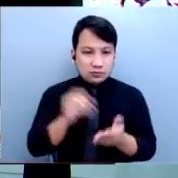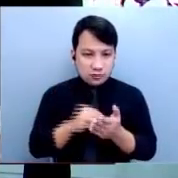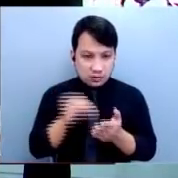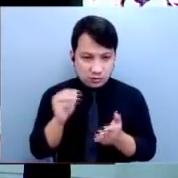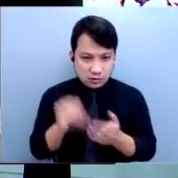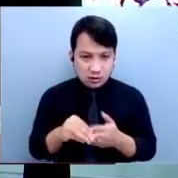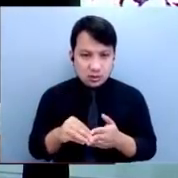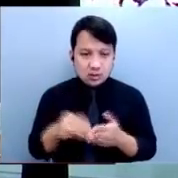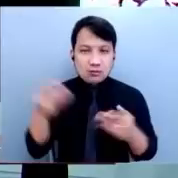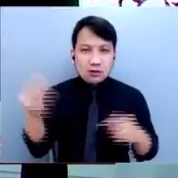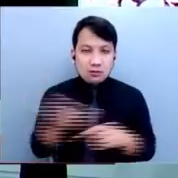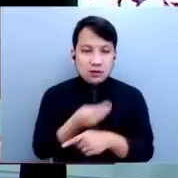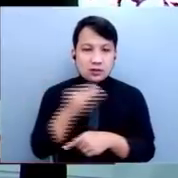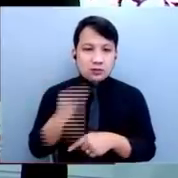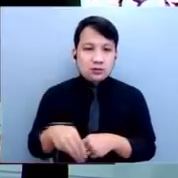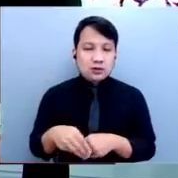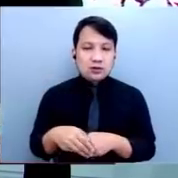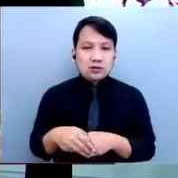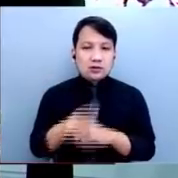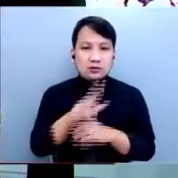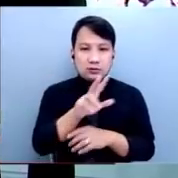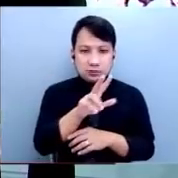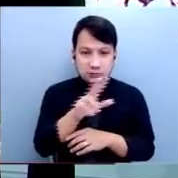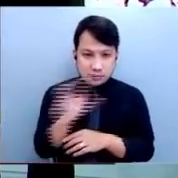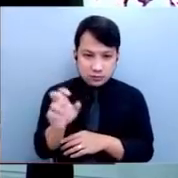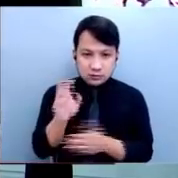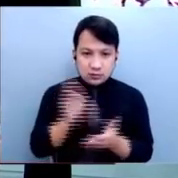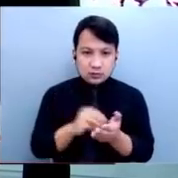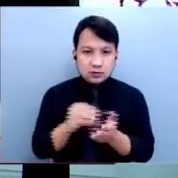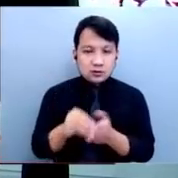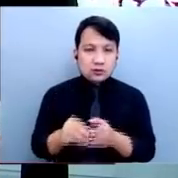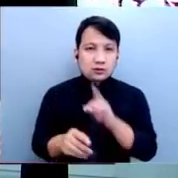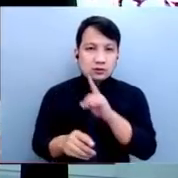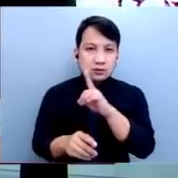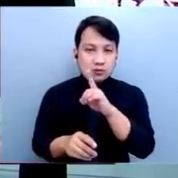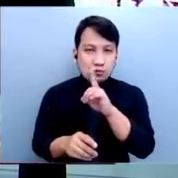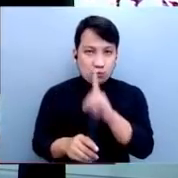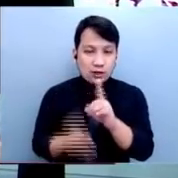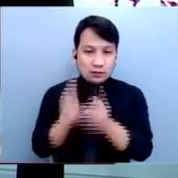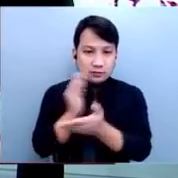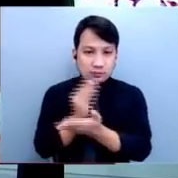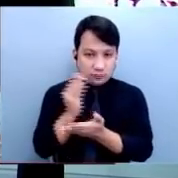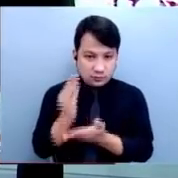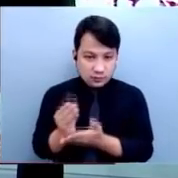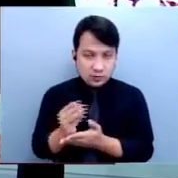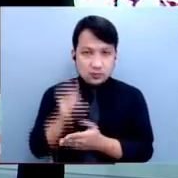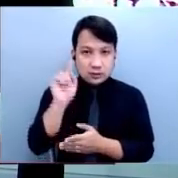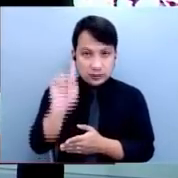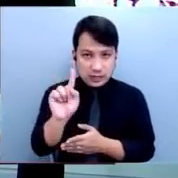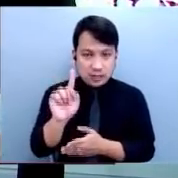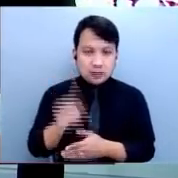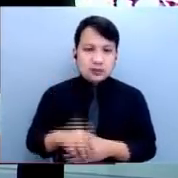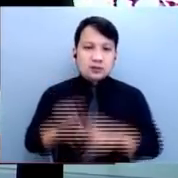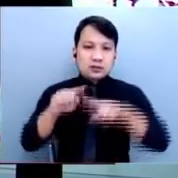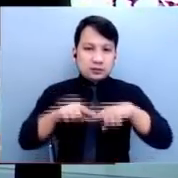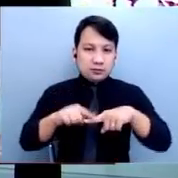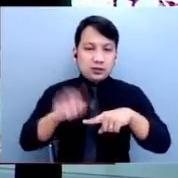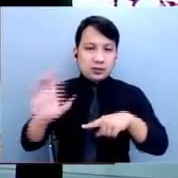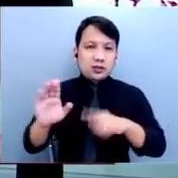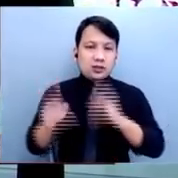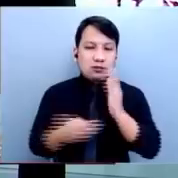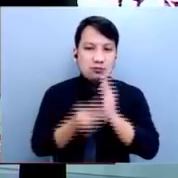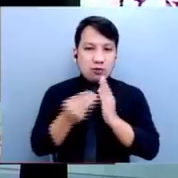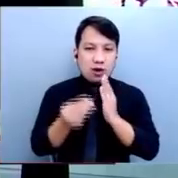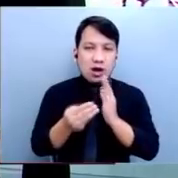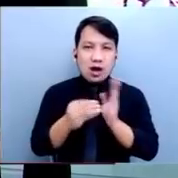pinaka-moderno. Katumbas po yan ng $300 million hanggang $1 billion pesos each. Depende nga po sa modelo. Isa pa,